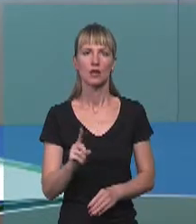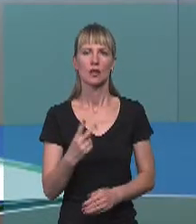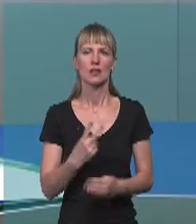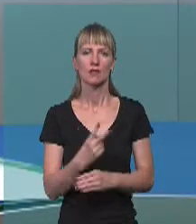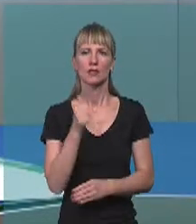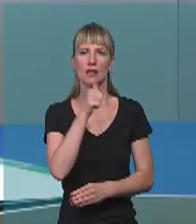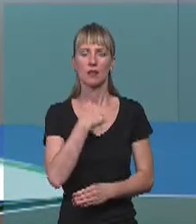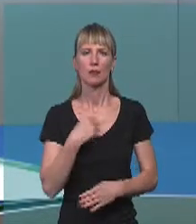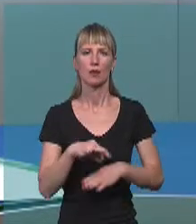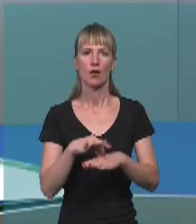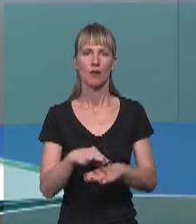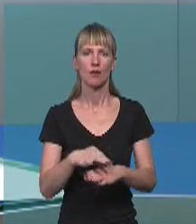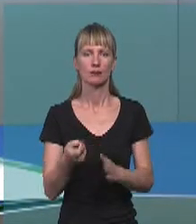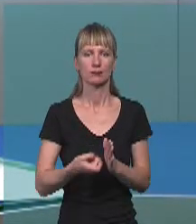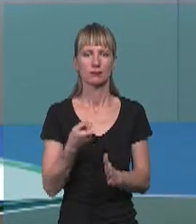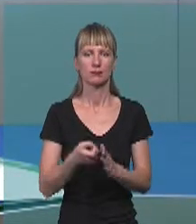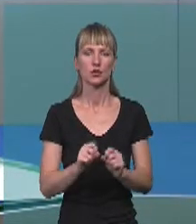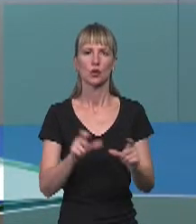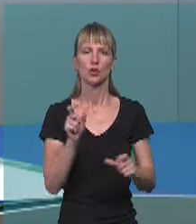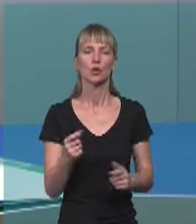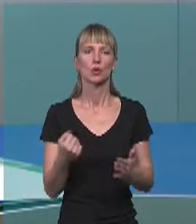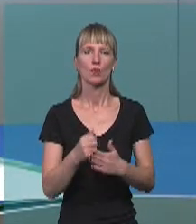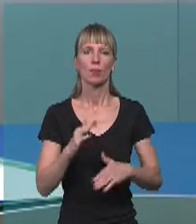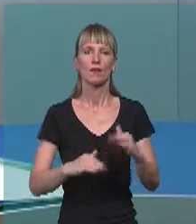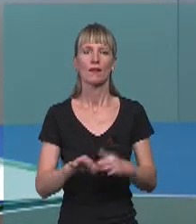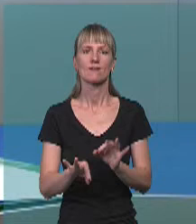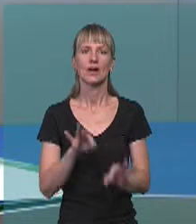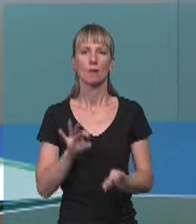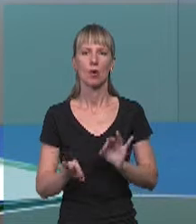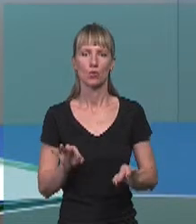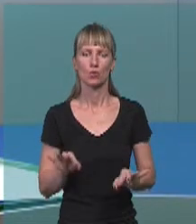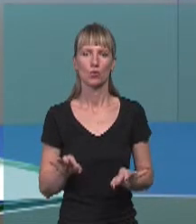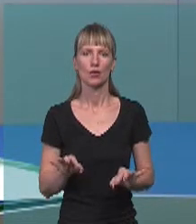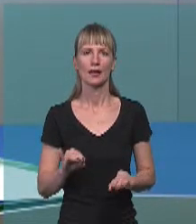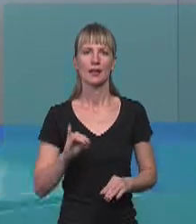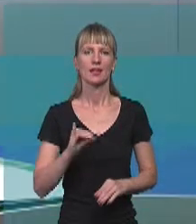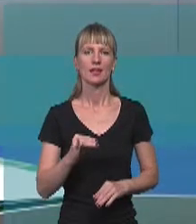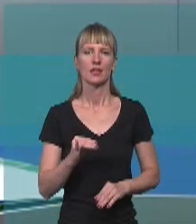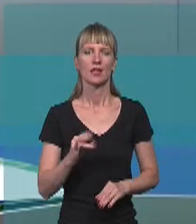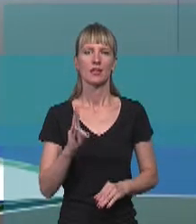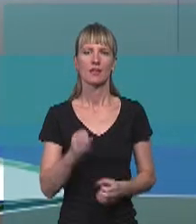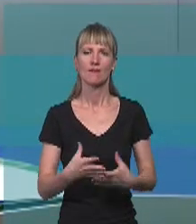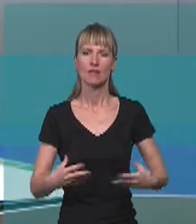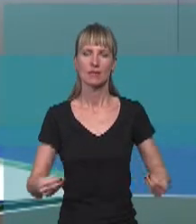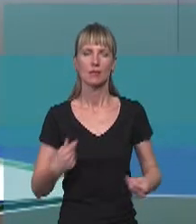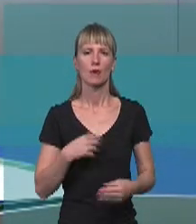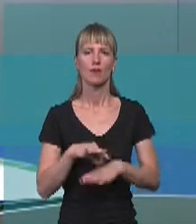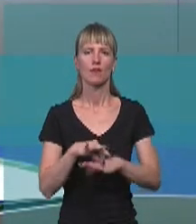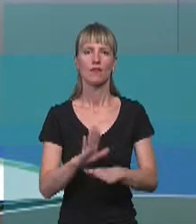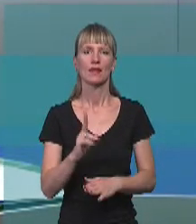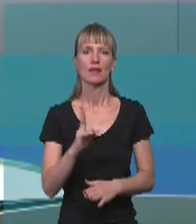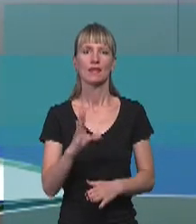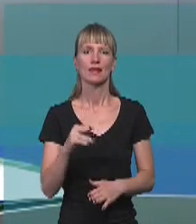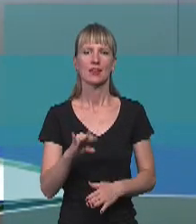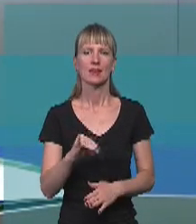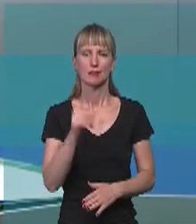ми проводимо анкетування школярів щодо професійного вибору. І навесні ми проводимо в квітні